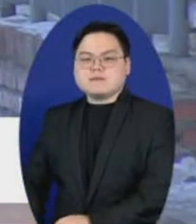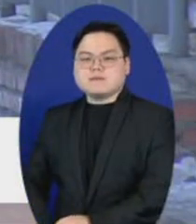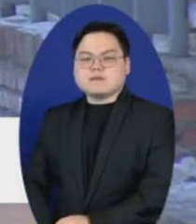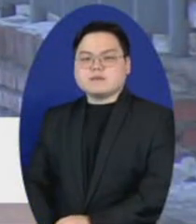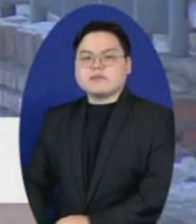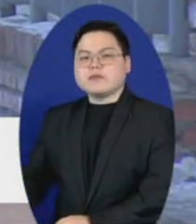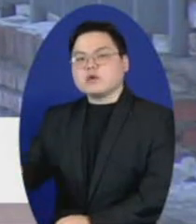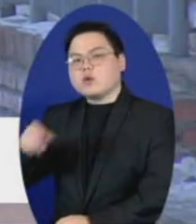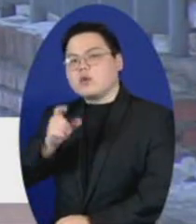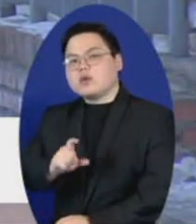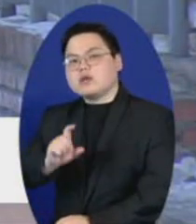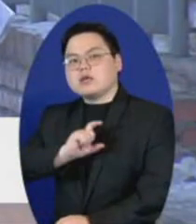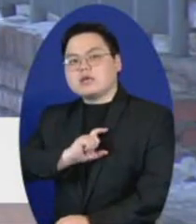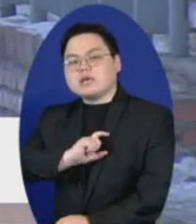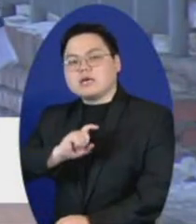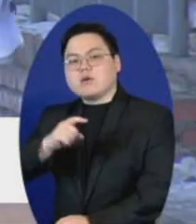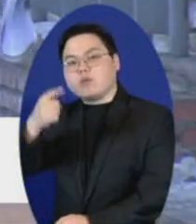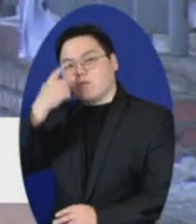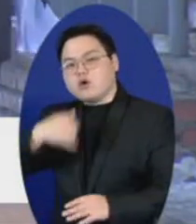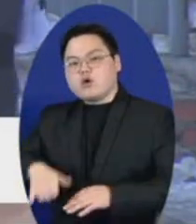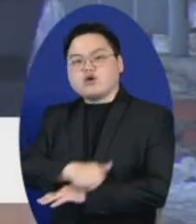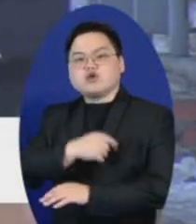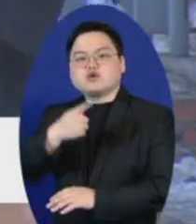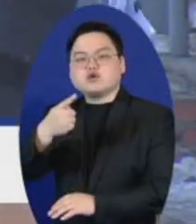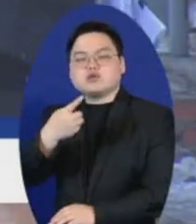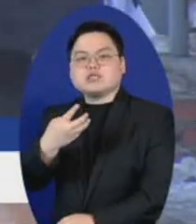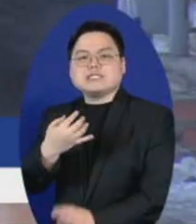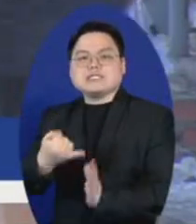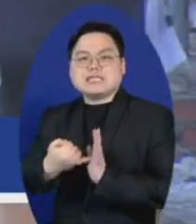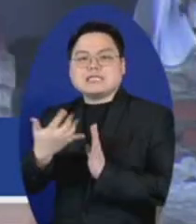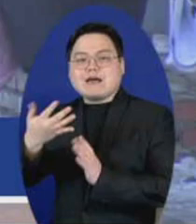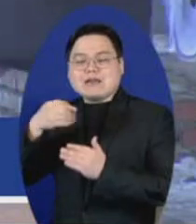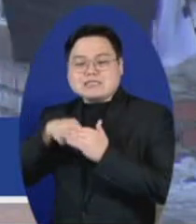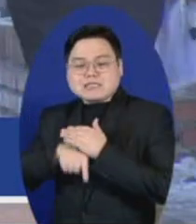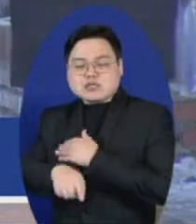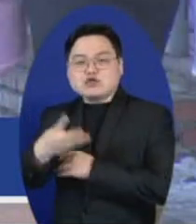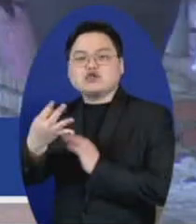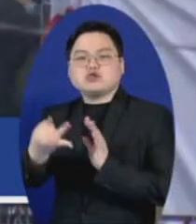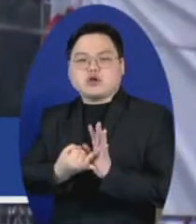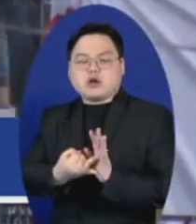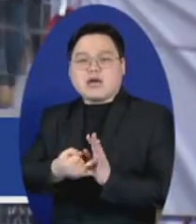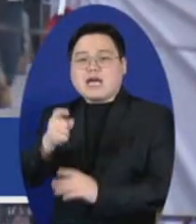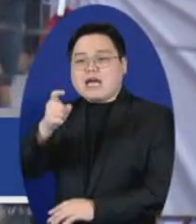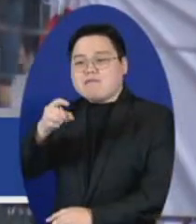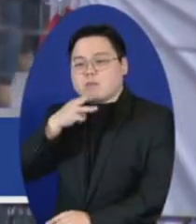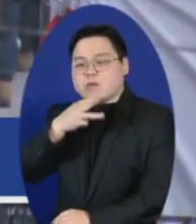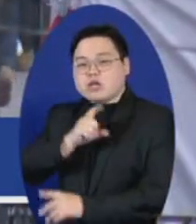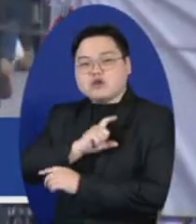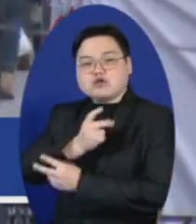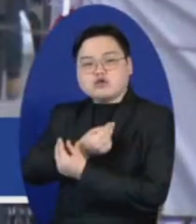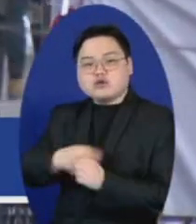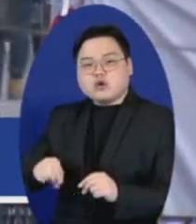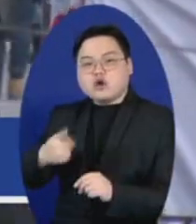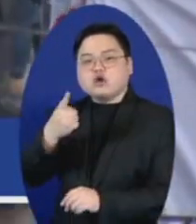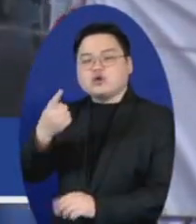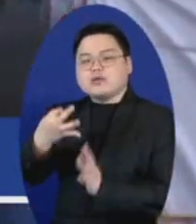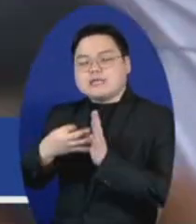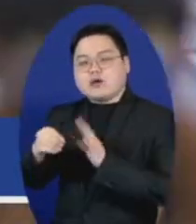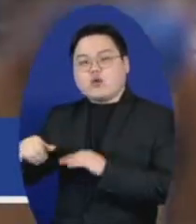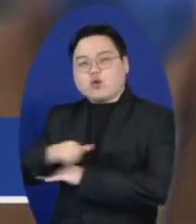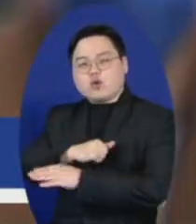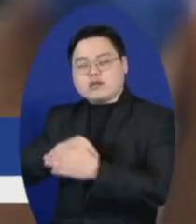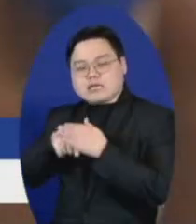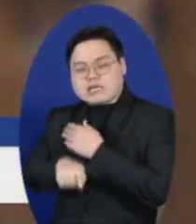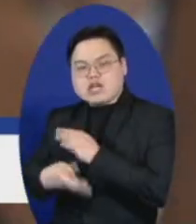Хүний эрх хэрэгчлөөний үзүүлэлтээр манай улс 165-аас 47 дугаар байранд чигсэж байна. Харин хэвлэлийн нийтлэг хэрэгчлөөний үзүүлэлтээр 180 орноос 9 дугаар